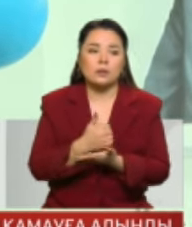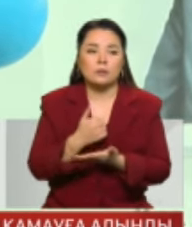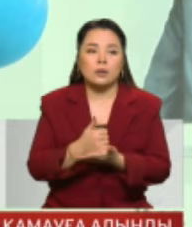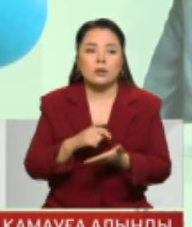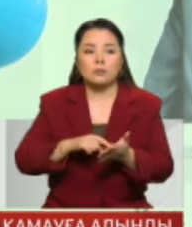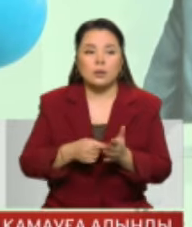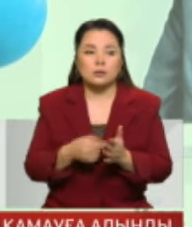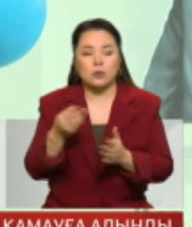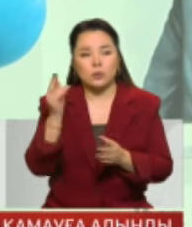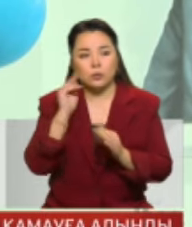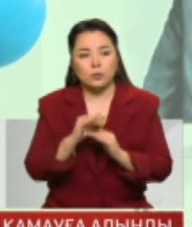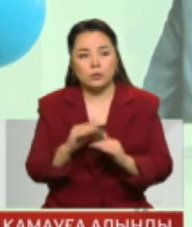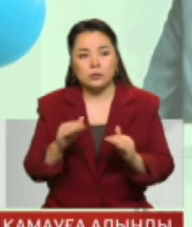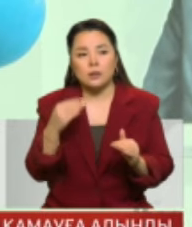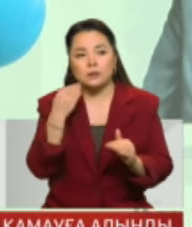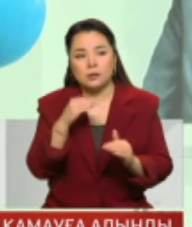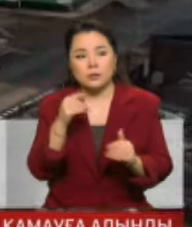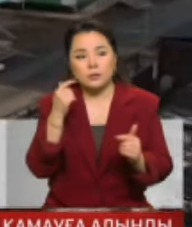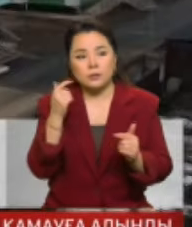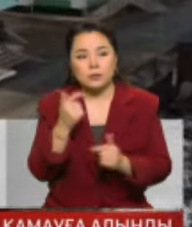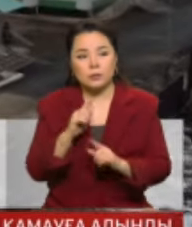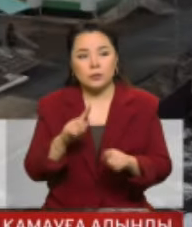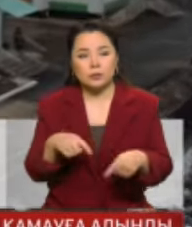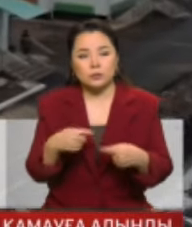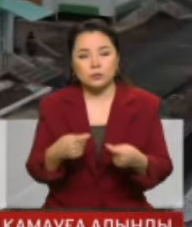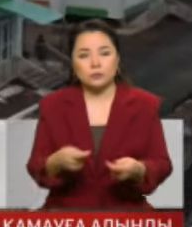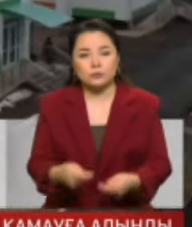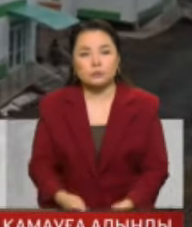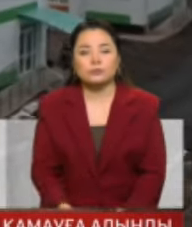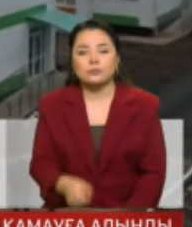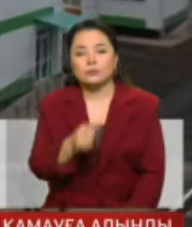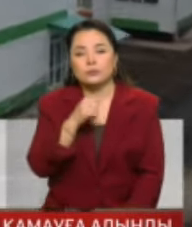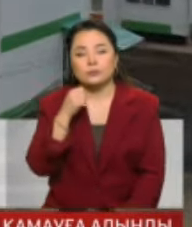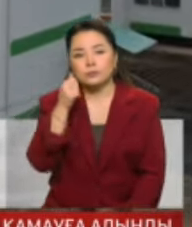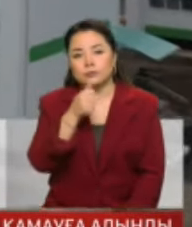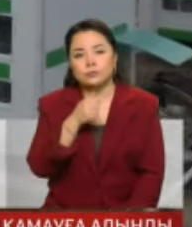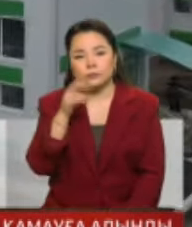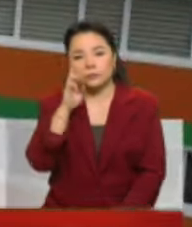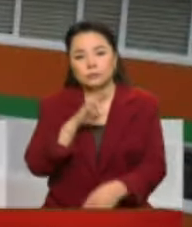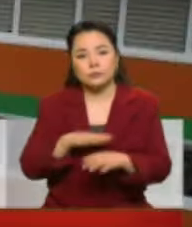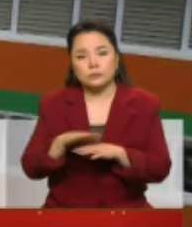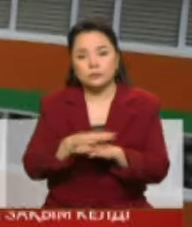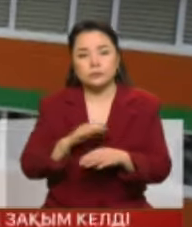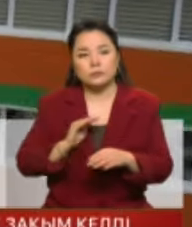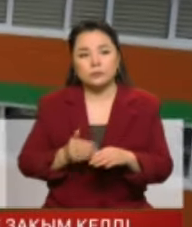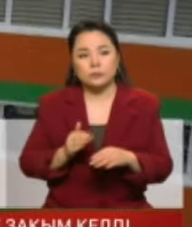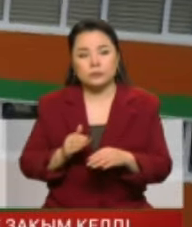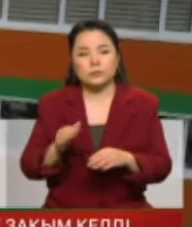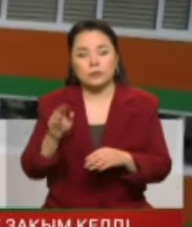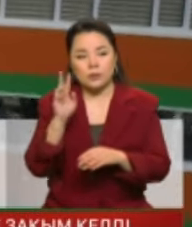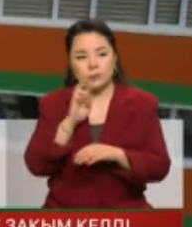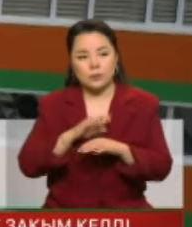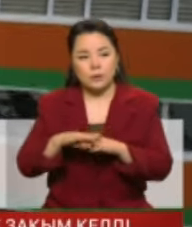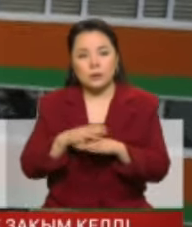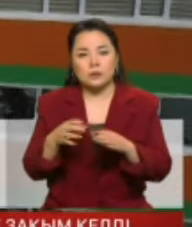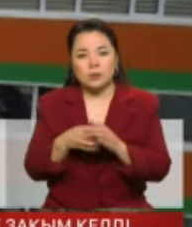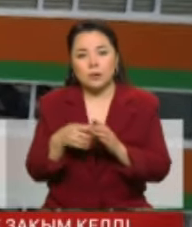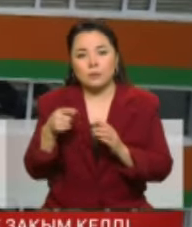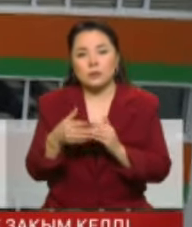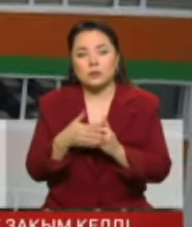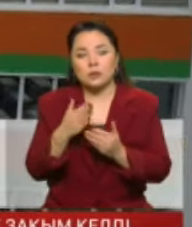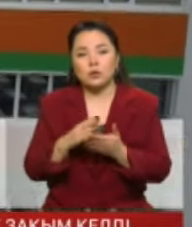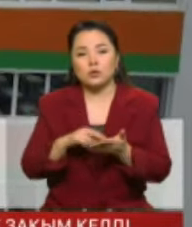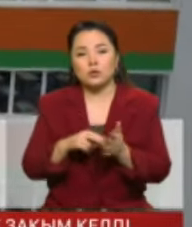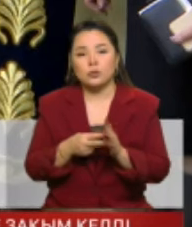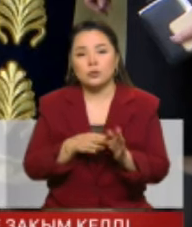мақсатымыз оқушыға сапалы білім беру. Былтыр елімізде мемлекеттік жекеменшік әріптестік аясында 1000-нан аса жоба